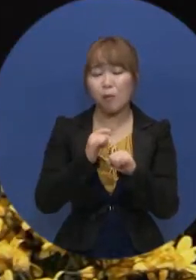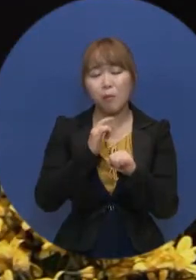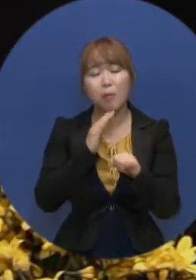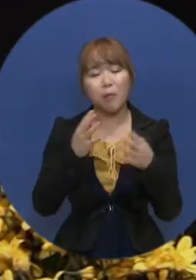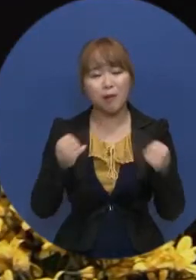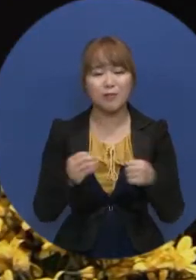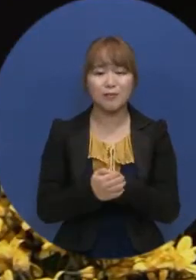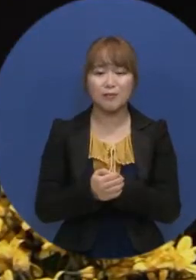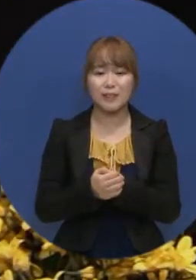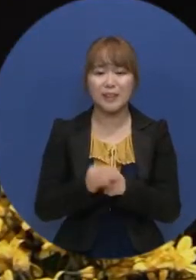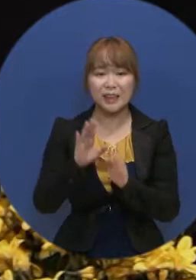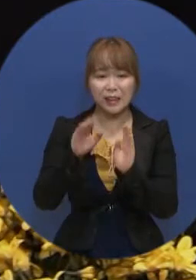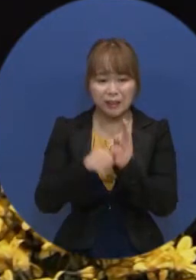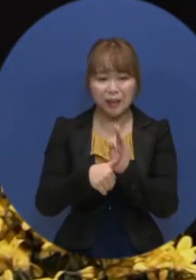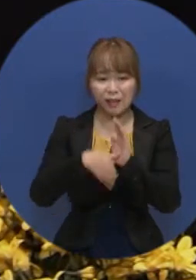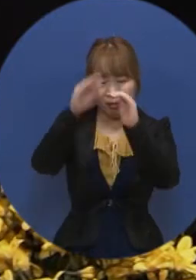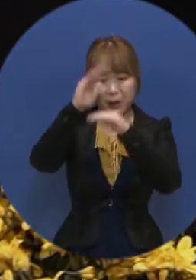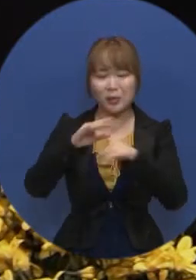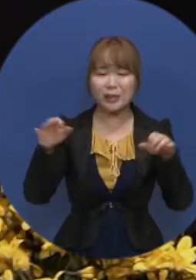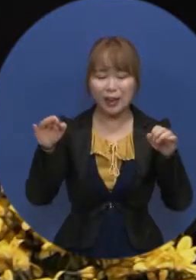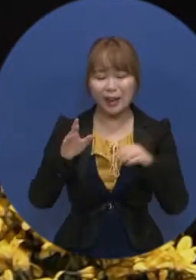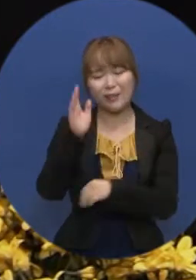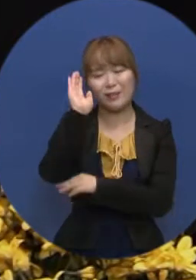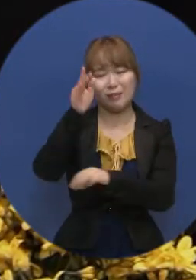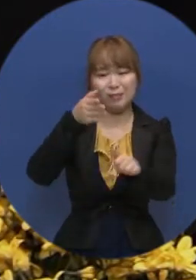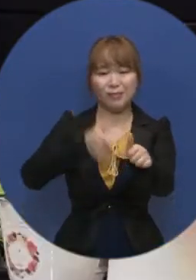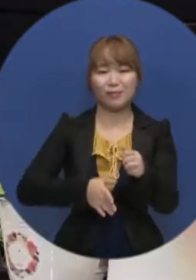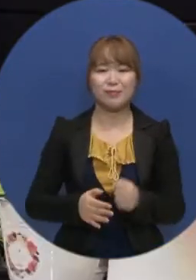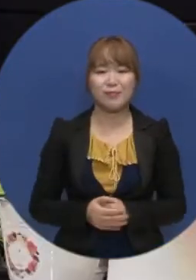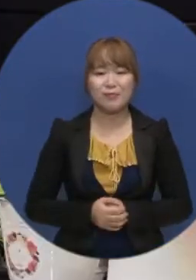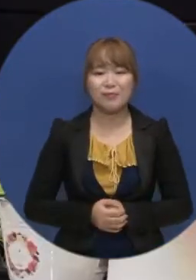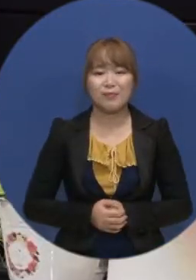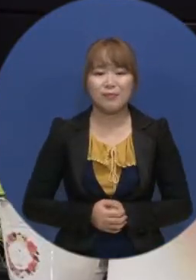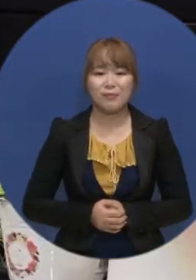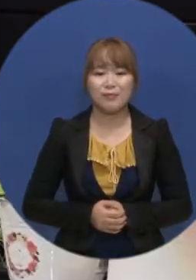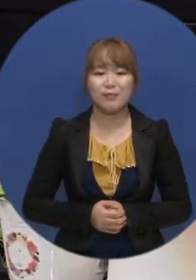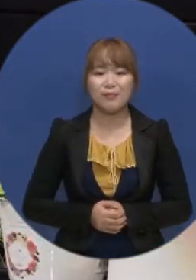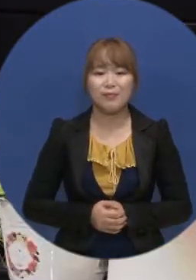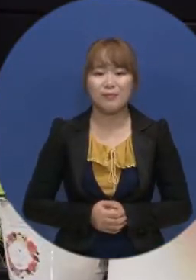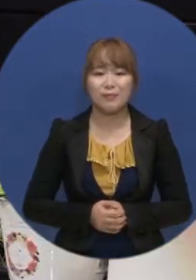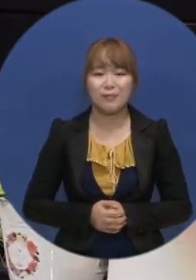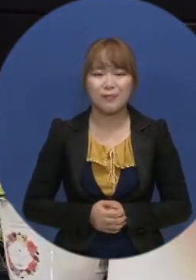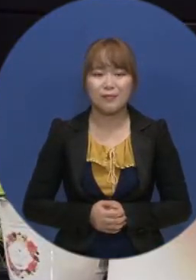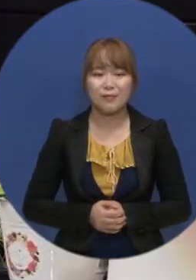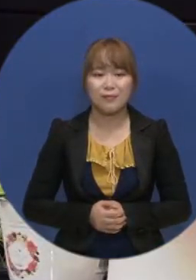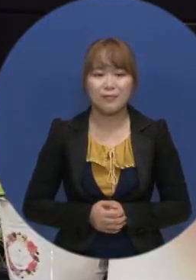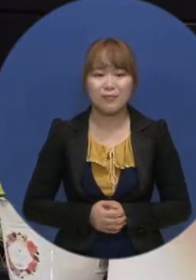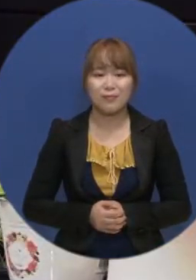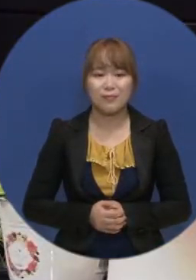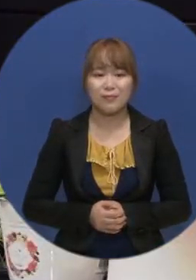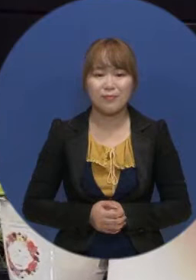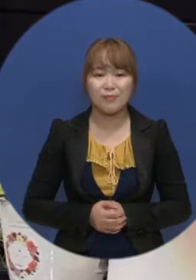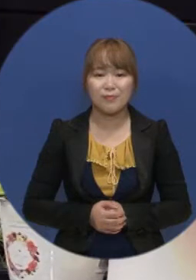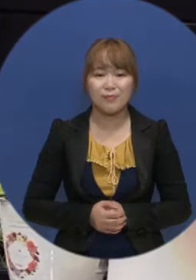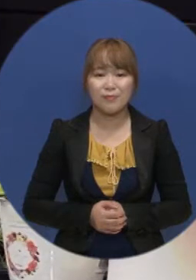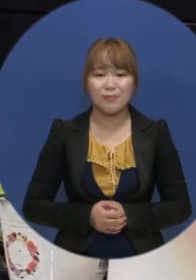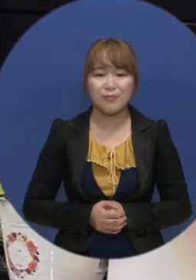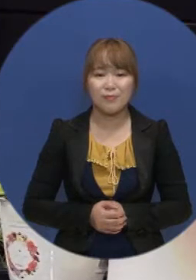하셨었는데 그때 이야기를 좀 잠깐 해주셨으면 좋겠습니다. 글쎄요. 뭐 네.